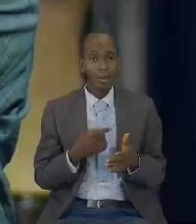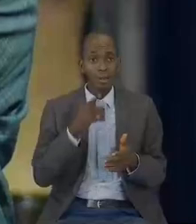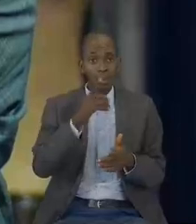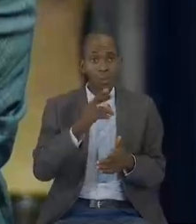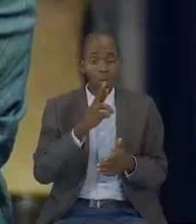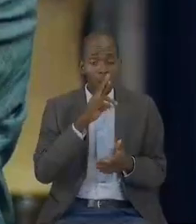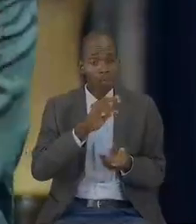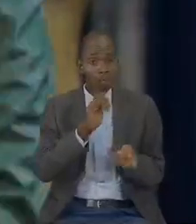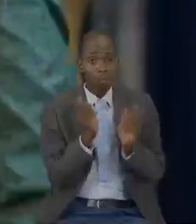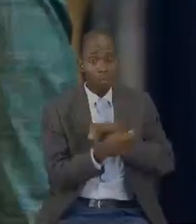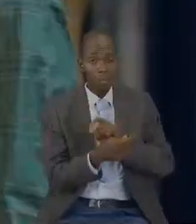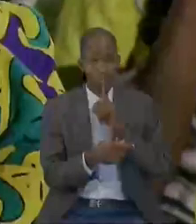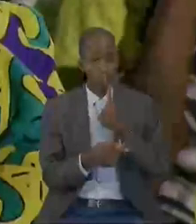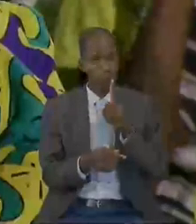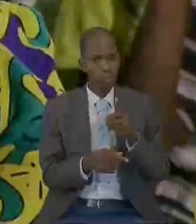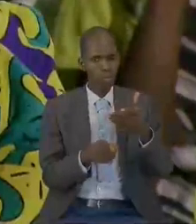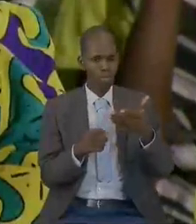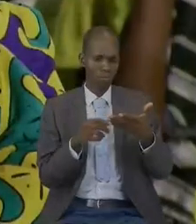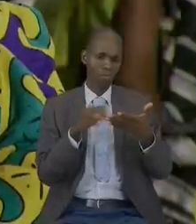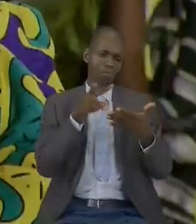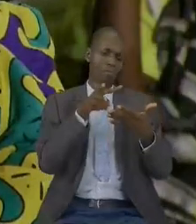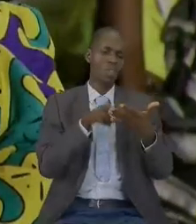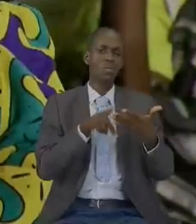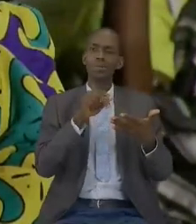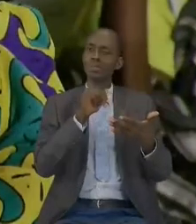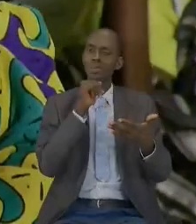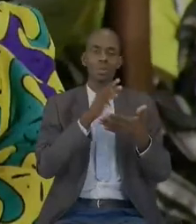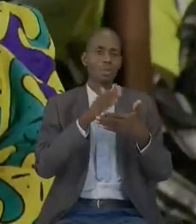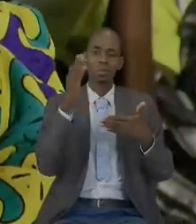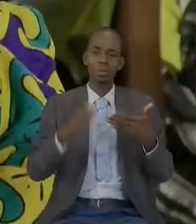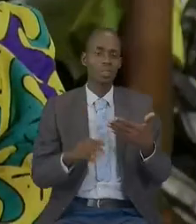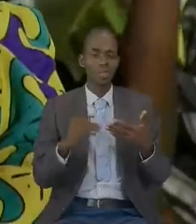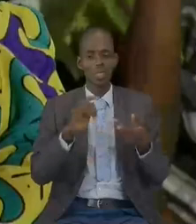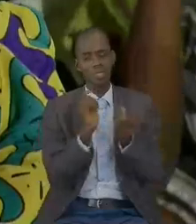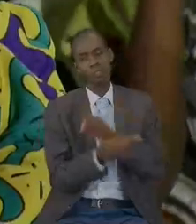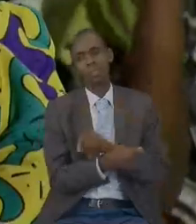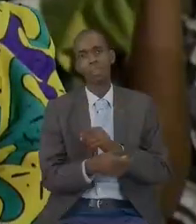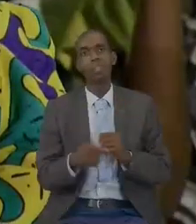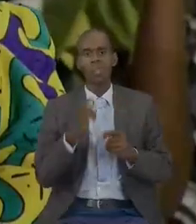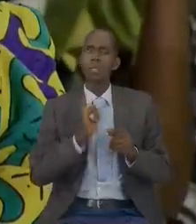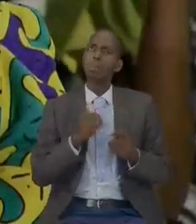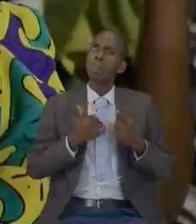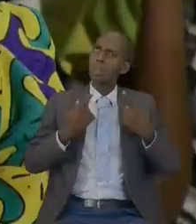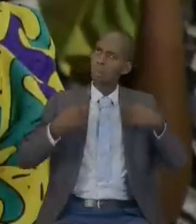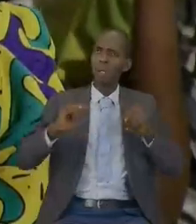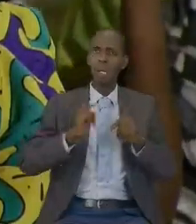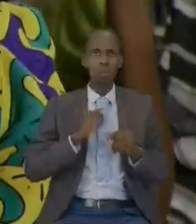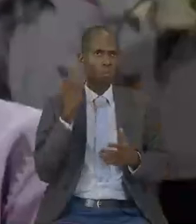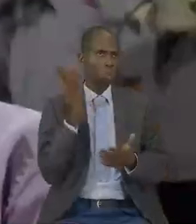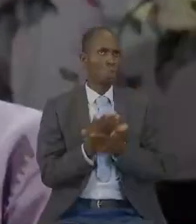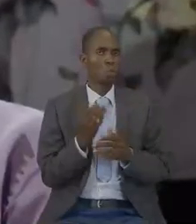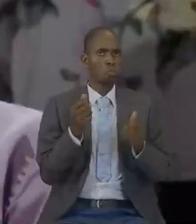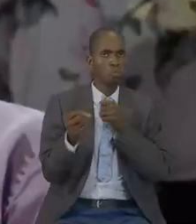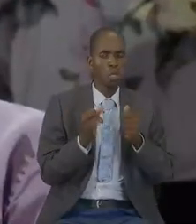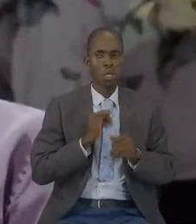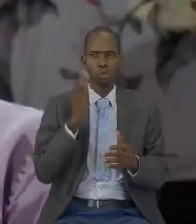et dit, qu'est-ce qui est nouveau mais dans cette page-là? Ça, ce n'est pas encore nouveau. Ah, j'ai essayé. Je me suis lavé. Je ne